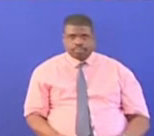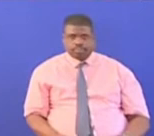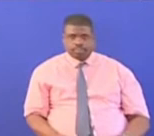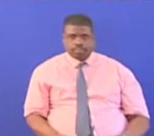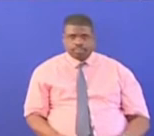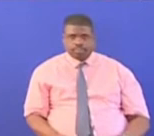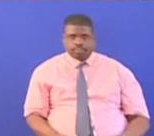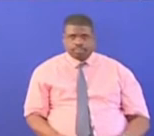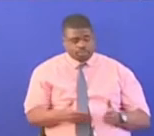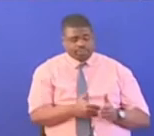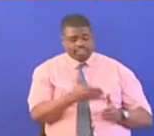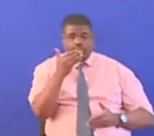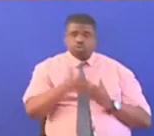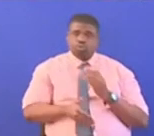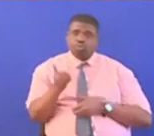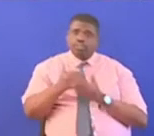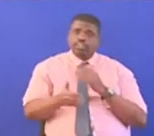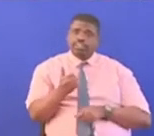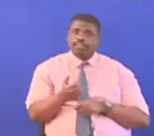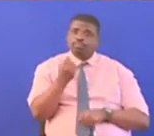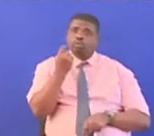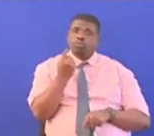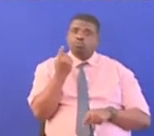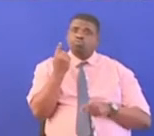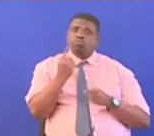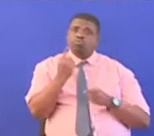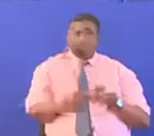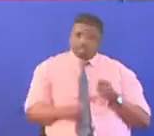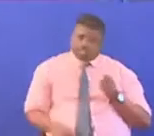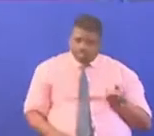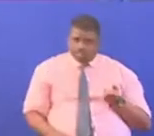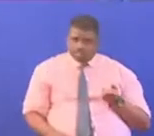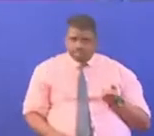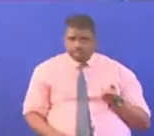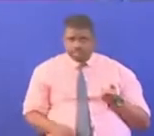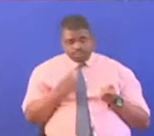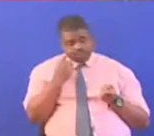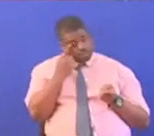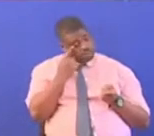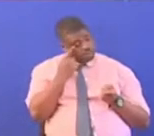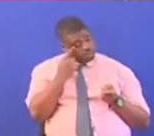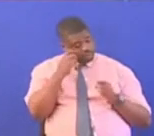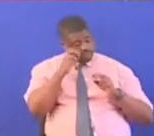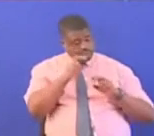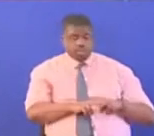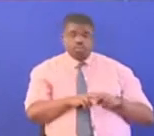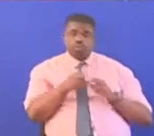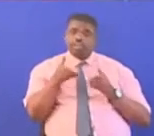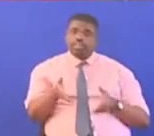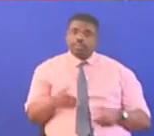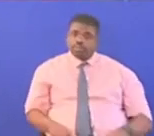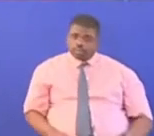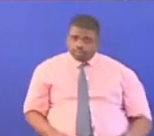Mheshimiwa Bunge, tumefika mwisho wa sehemu ya kwanza ya kikao chetu hiki cha leo.